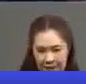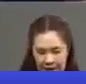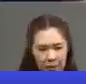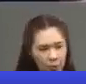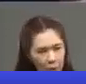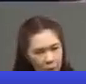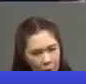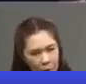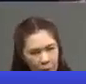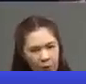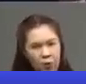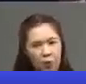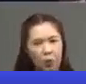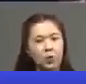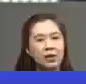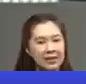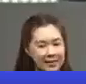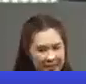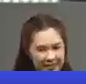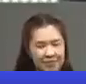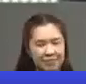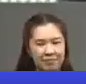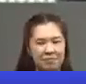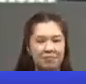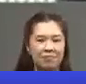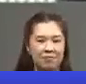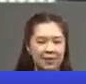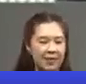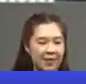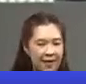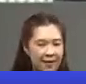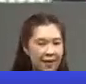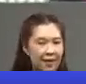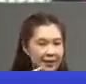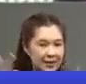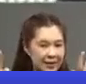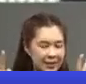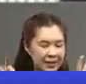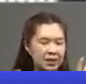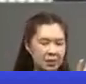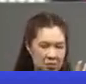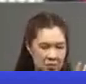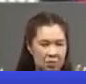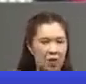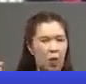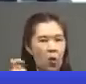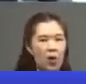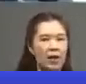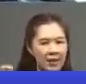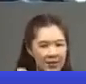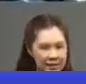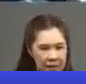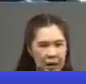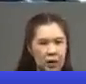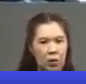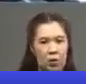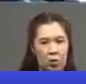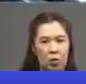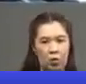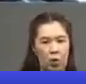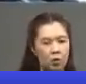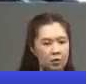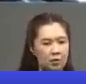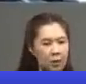ในการประชุมคณะกรรมการข้าราชการตำรวจค่ะหรือว่ากตรที่ท่านนายกรัฐมนตรีเนี่ยเป็นประธานซึ่งเขาจะมีการ